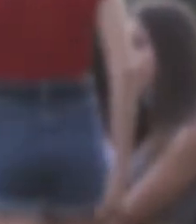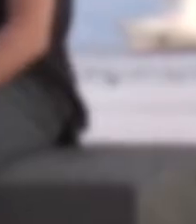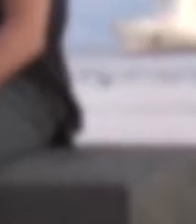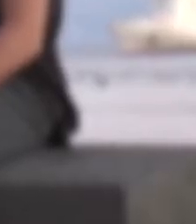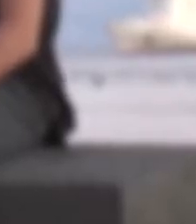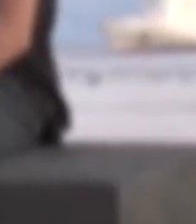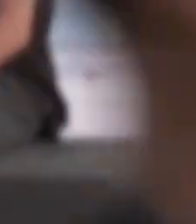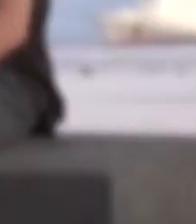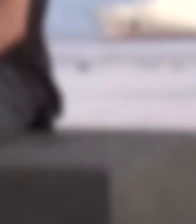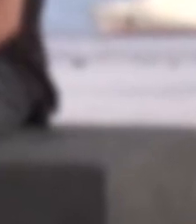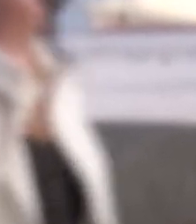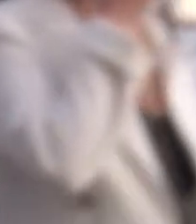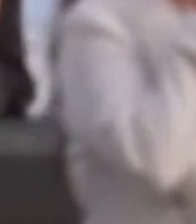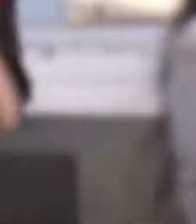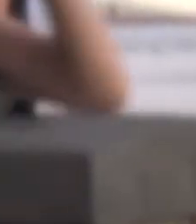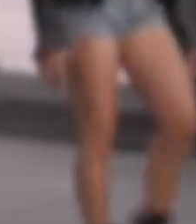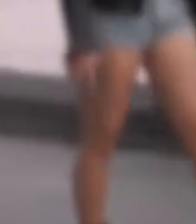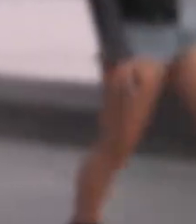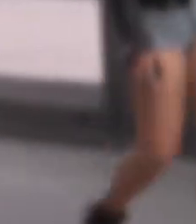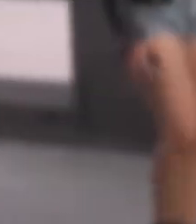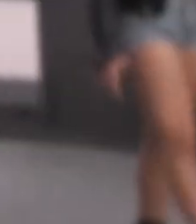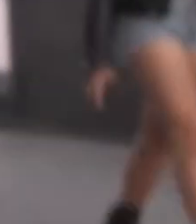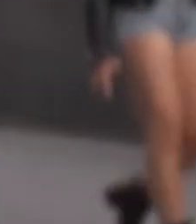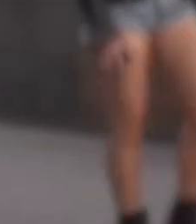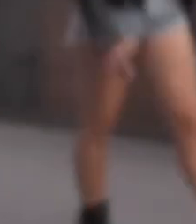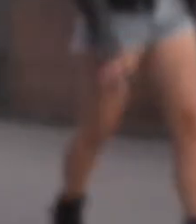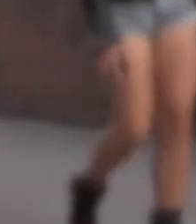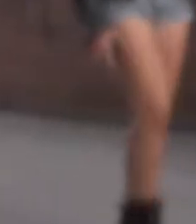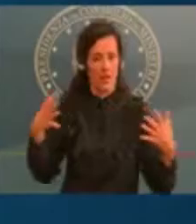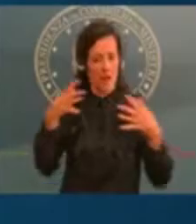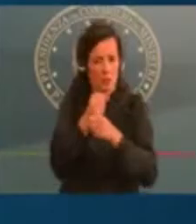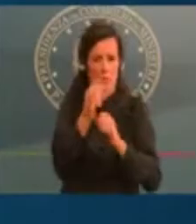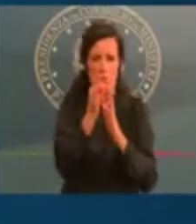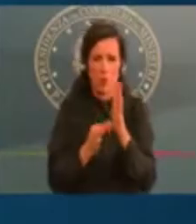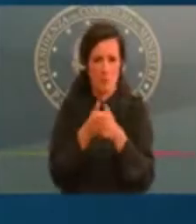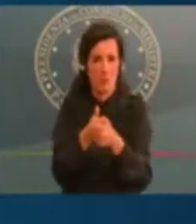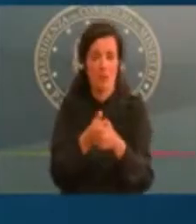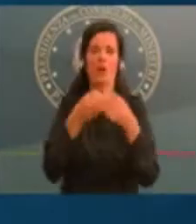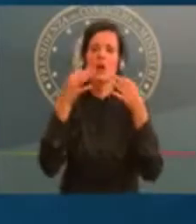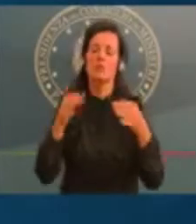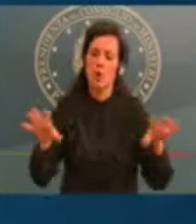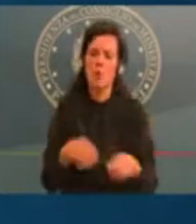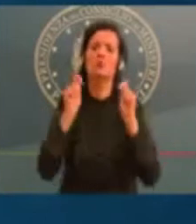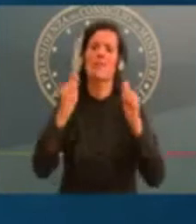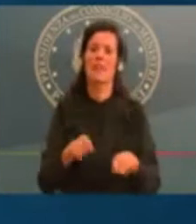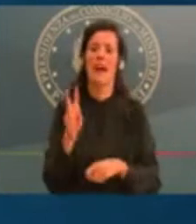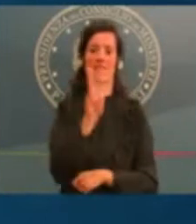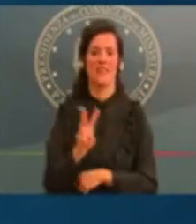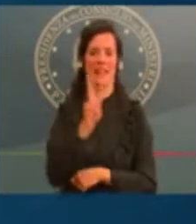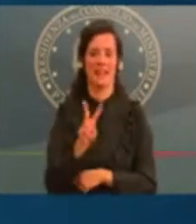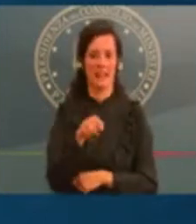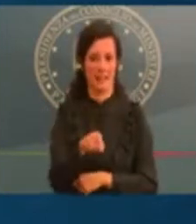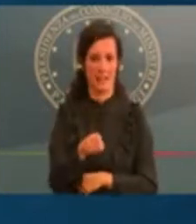affida ai primi cittadini la possibilità di chiudere aree particolarmente frequentate del comune per evitare assembramenti e